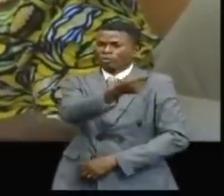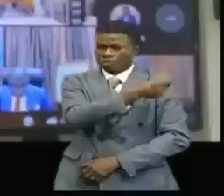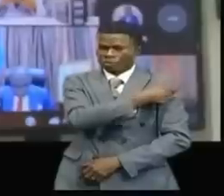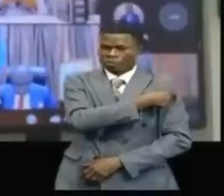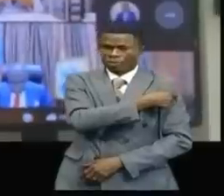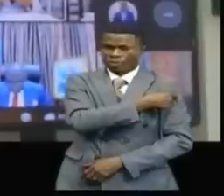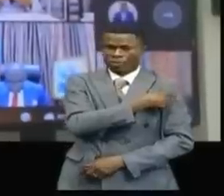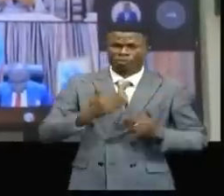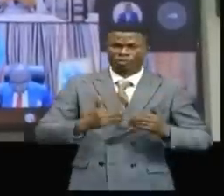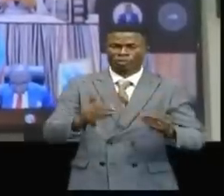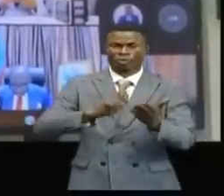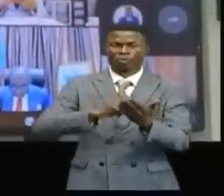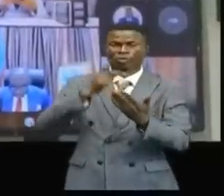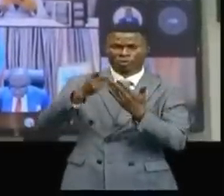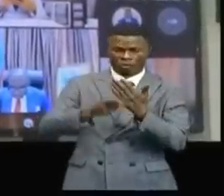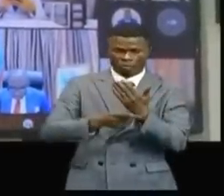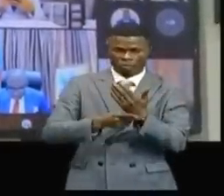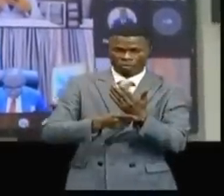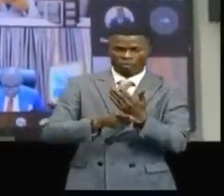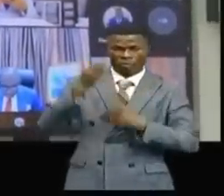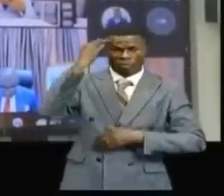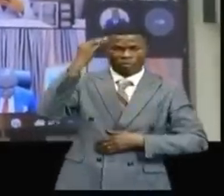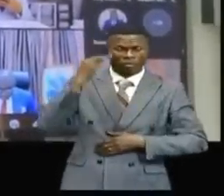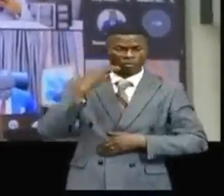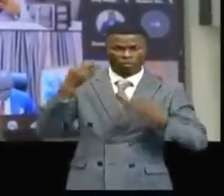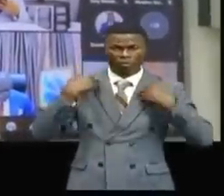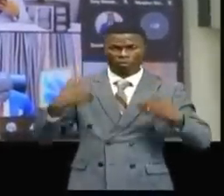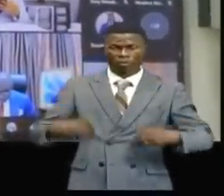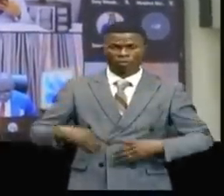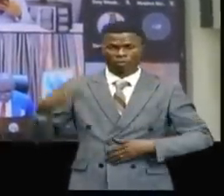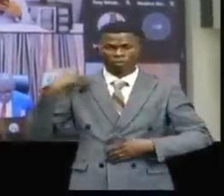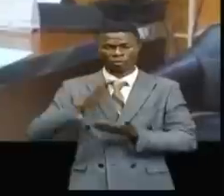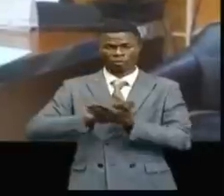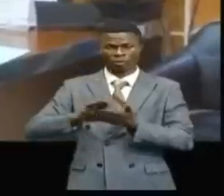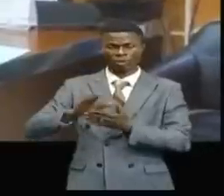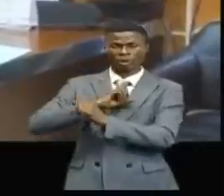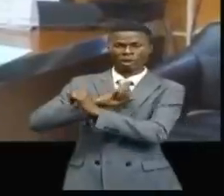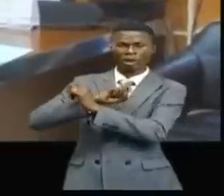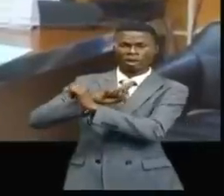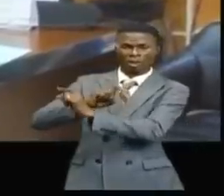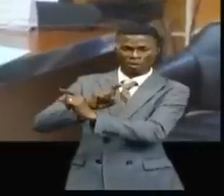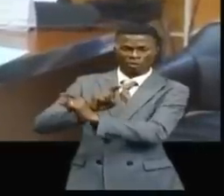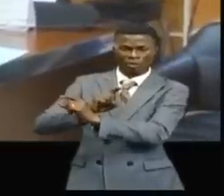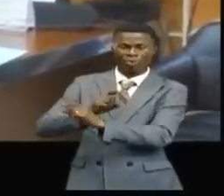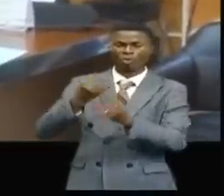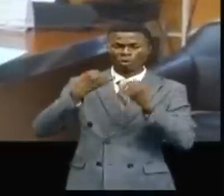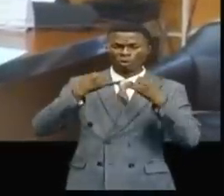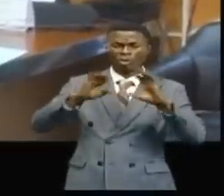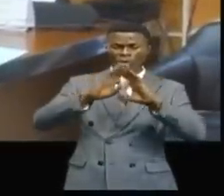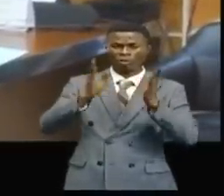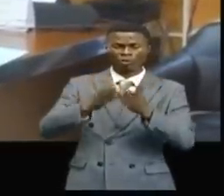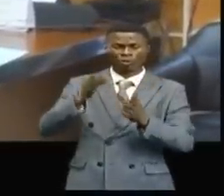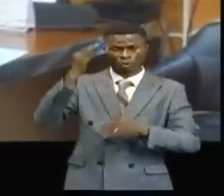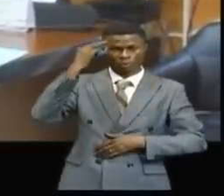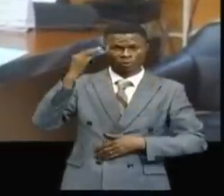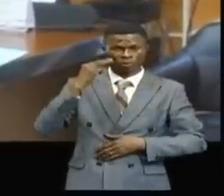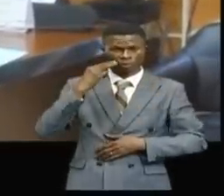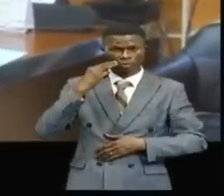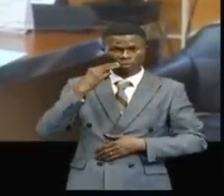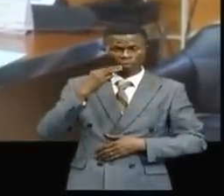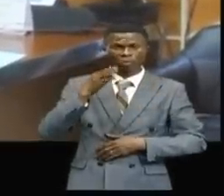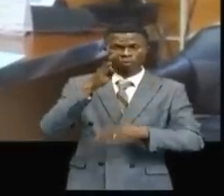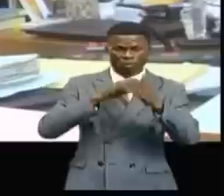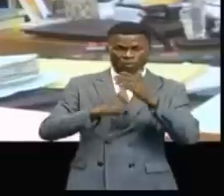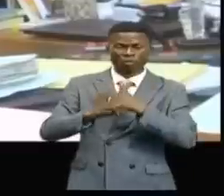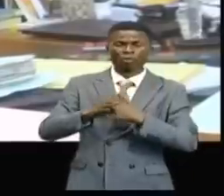Poursuivant son propos, le ministre de la Santé publique, Hygiène et Prévention a informé le Conseil, à la suite de l'introduction